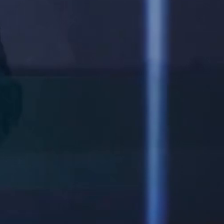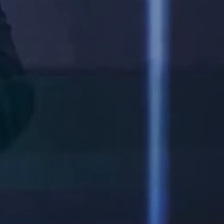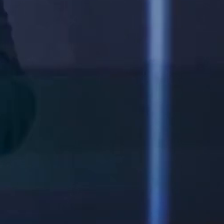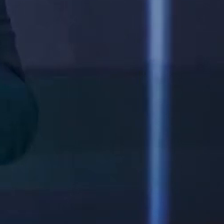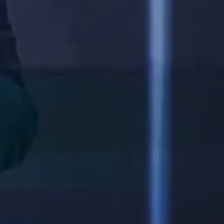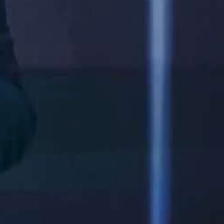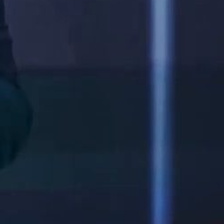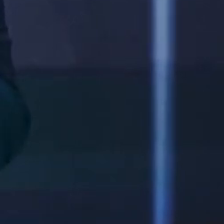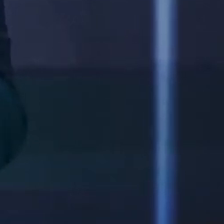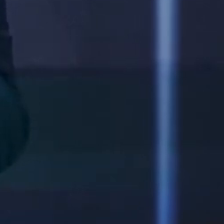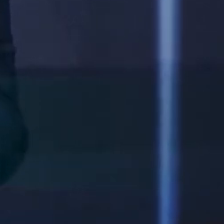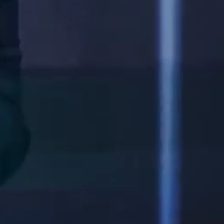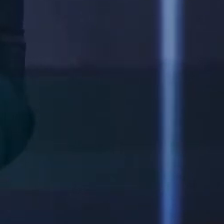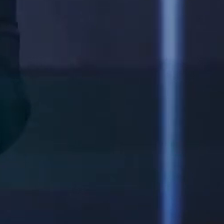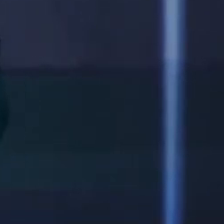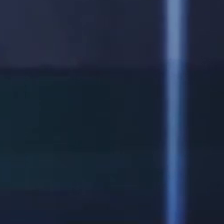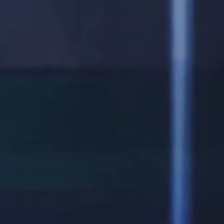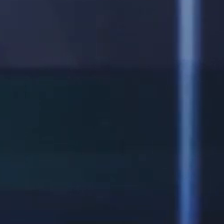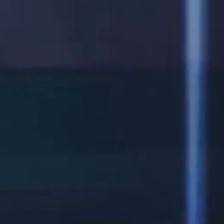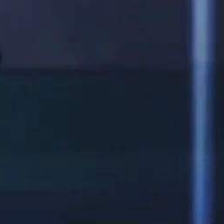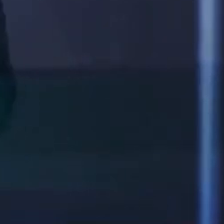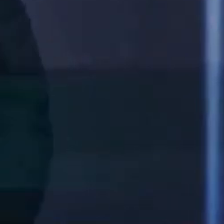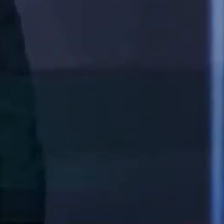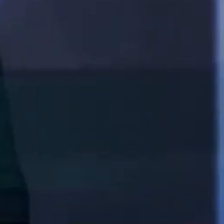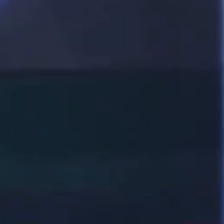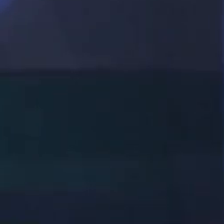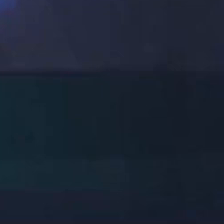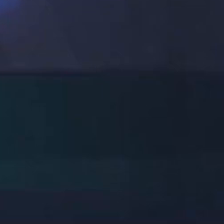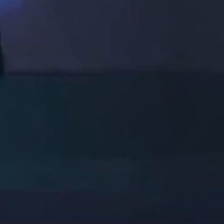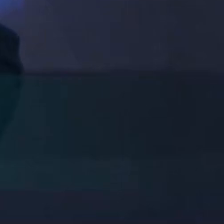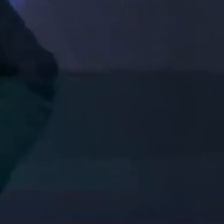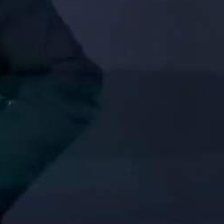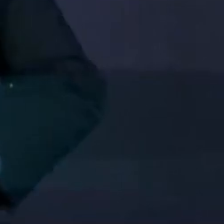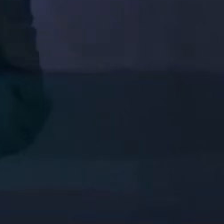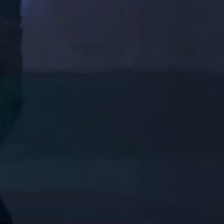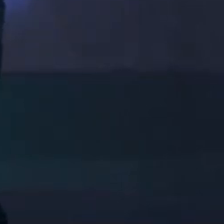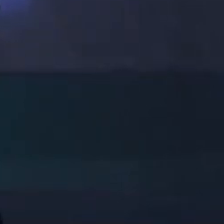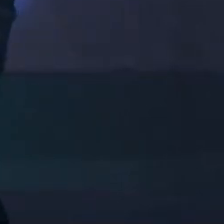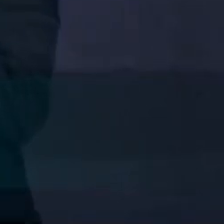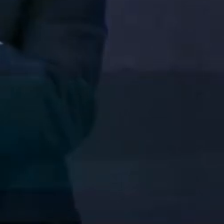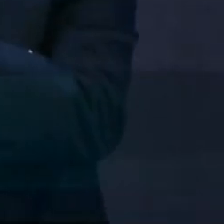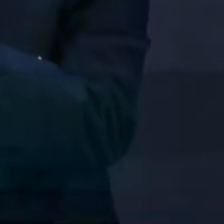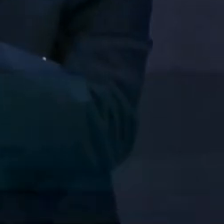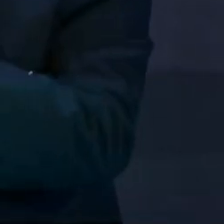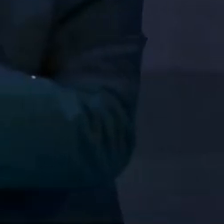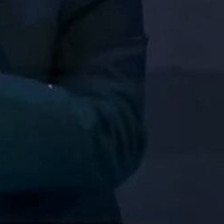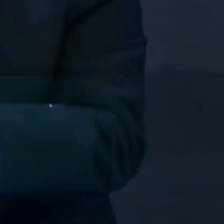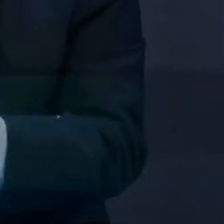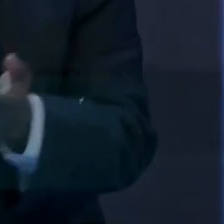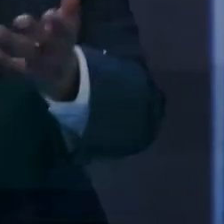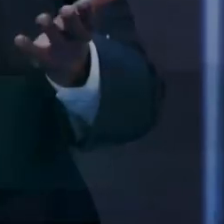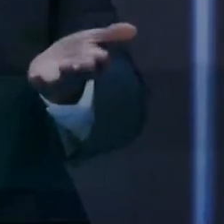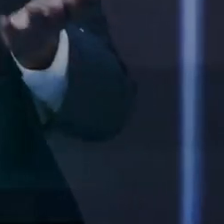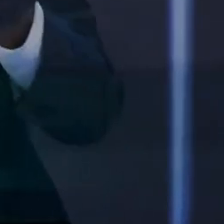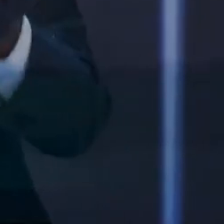Pour qu'ils ouvrent leurs yeux. Afin que tu leur ouvres les yeux, nos yeux doivent ouvrir. C'est la Bible qui ouvre nos yeux à ce type d'héritage. Pour